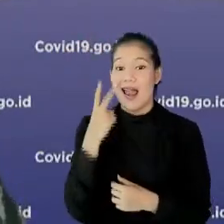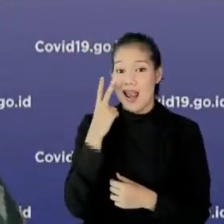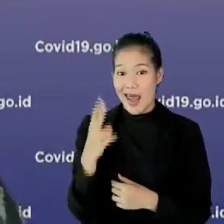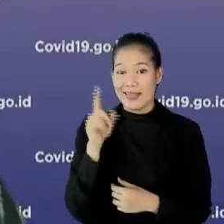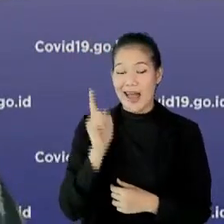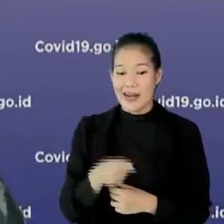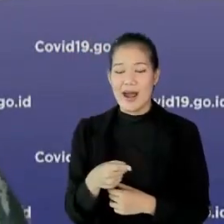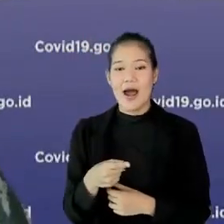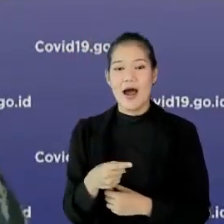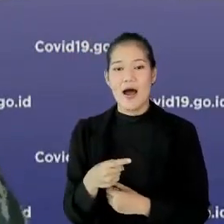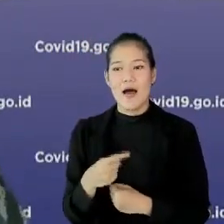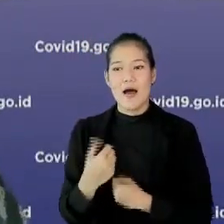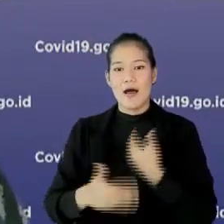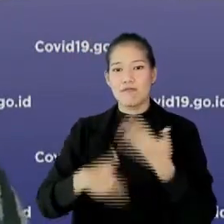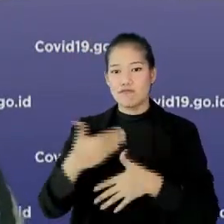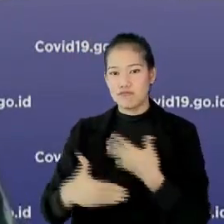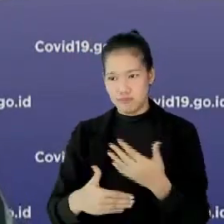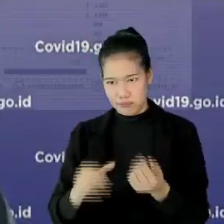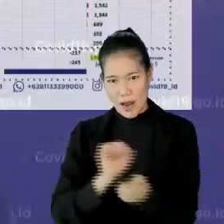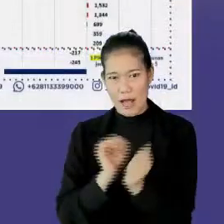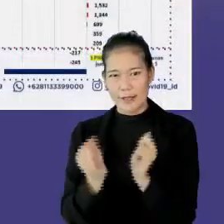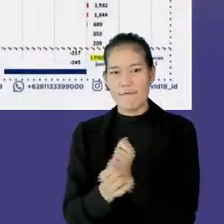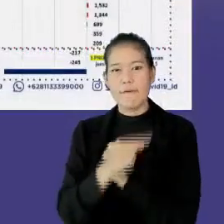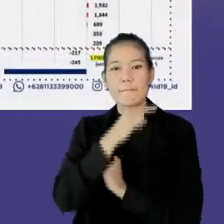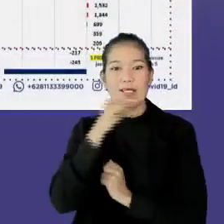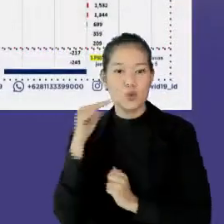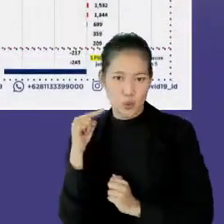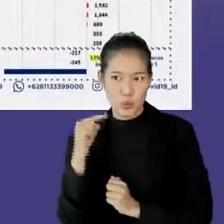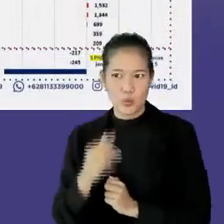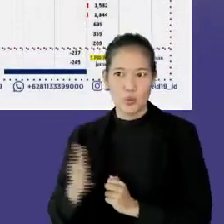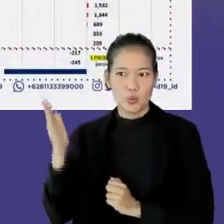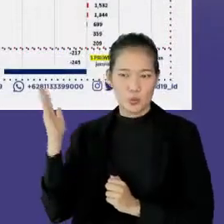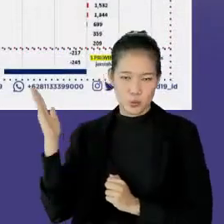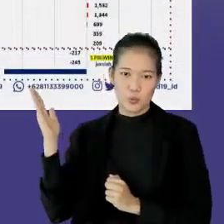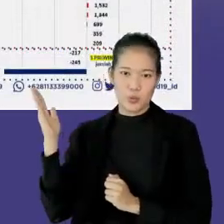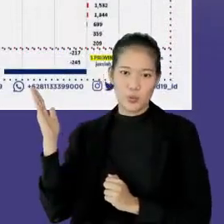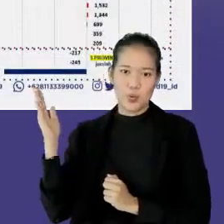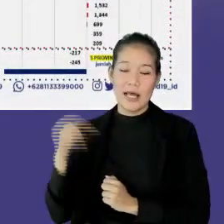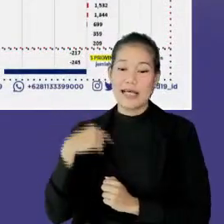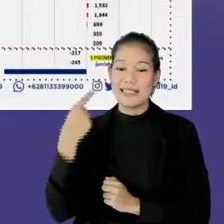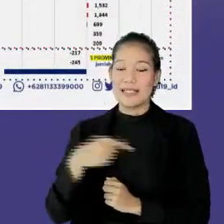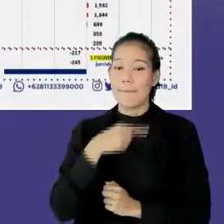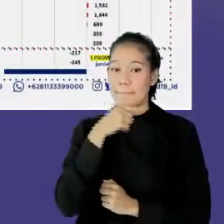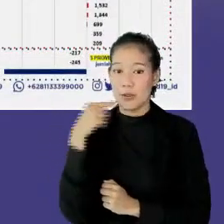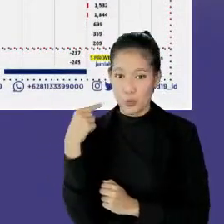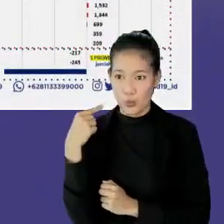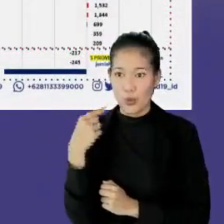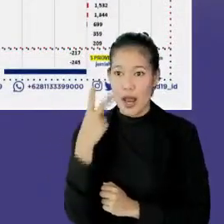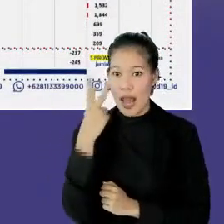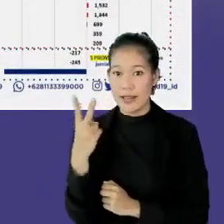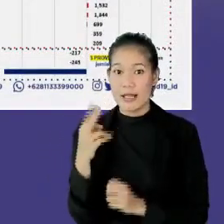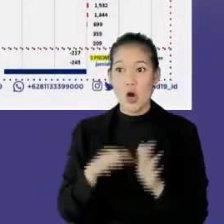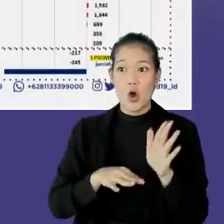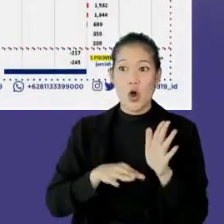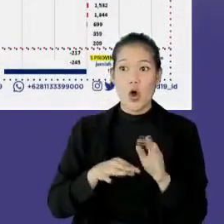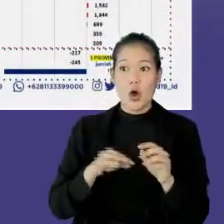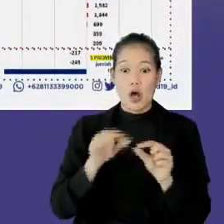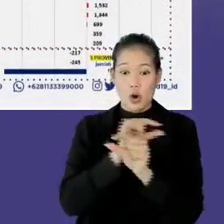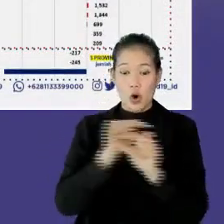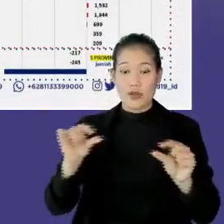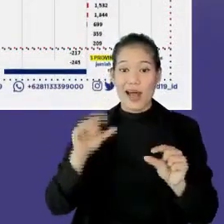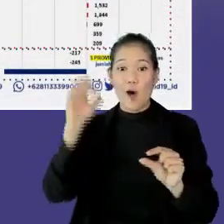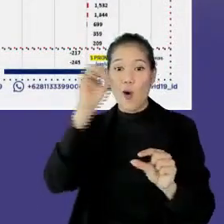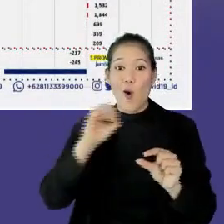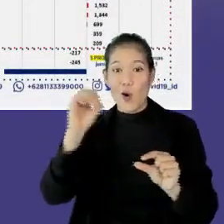ini adalah pergerakan jumlah kasus aktif mingguan. Ini kohort, jadi kita lihat per minggu. Kalau dia naik, kotaknya berwarna